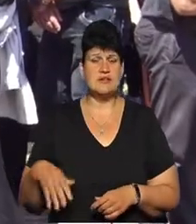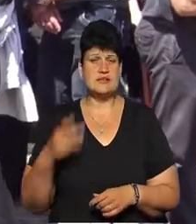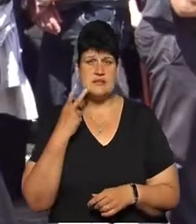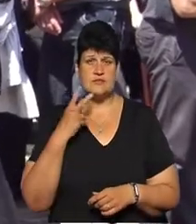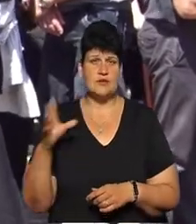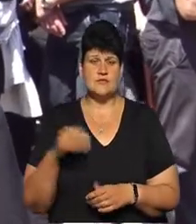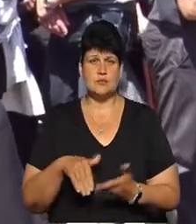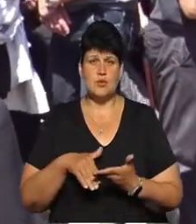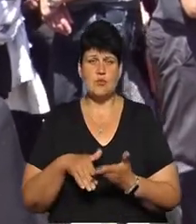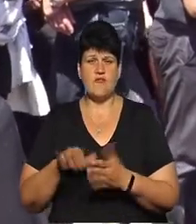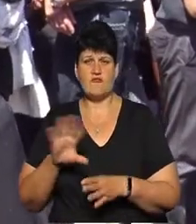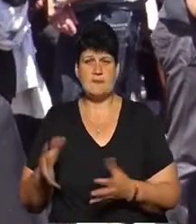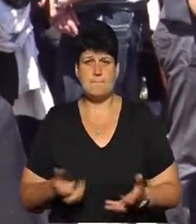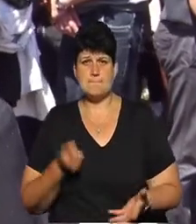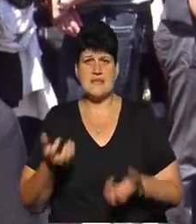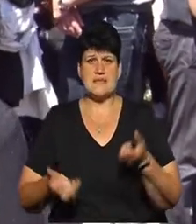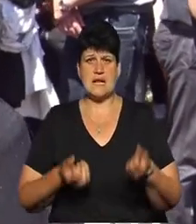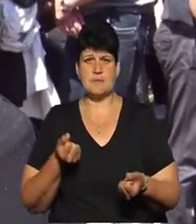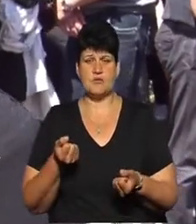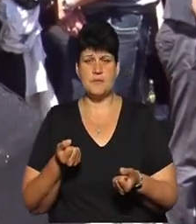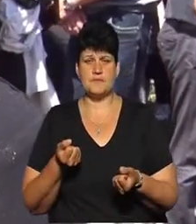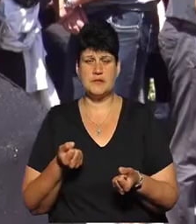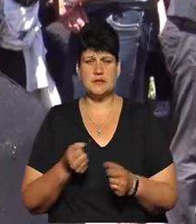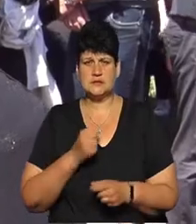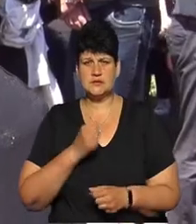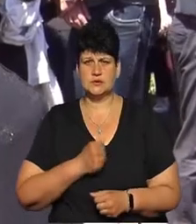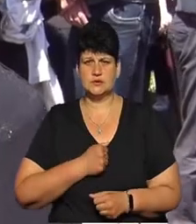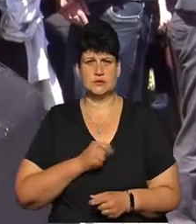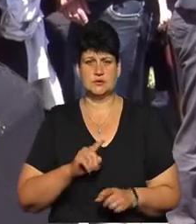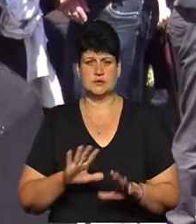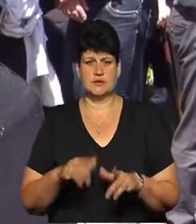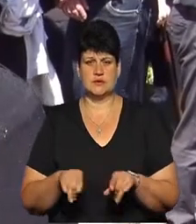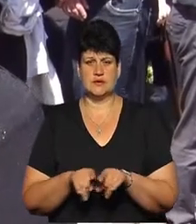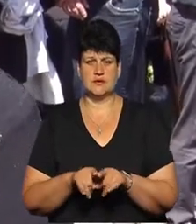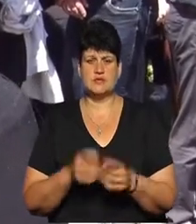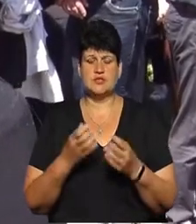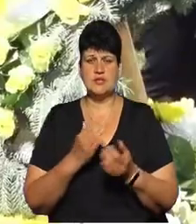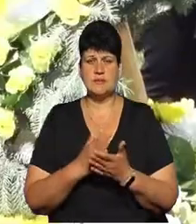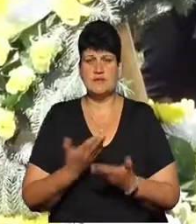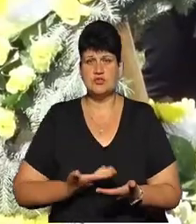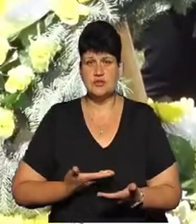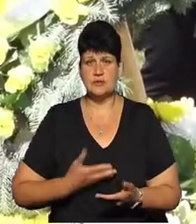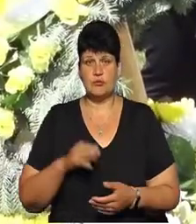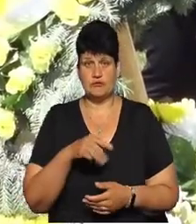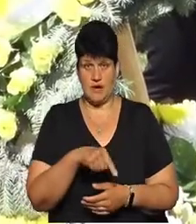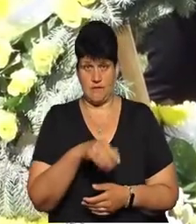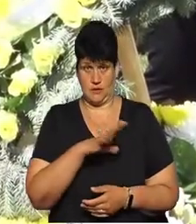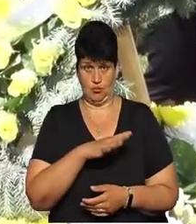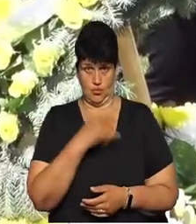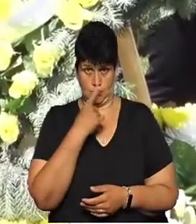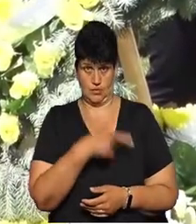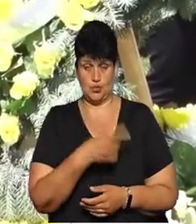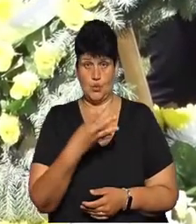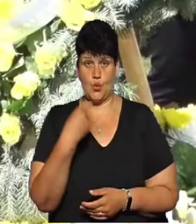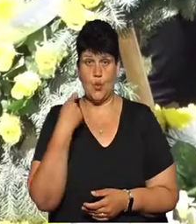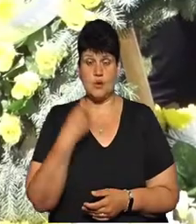підтримував. Шкода, що так сталося. Він ще мав жити і жити, йому тільки в травні було 40. У тернопільській громаді